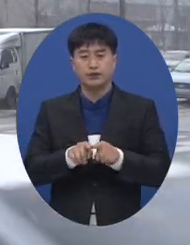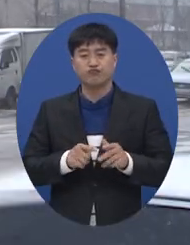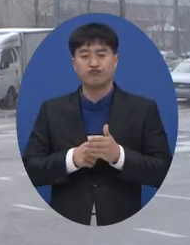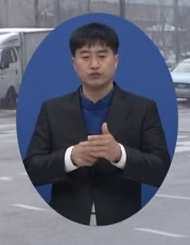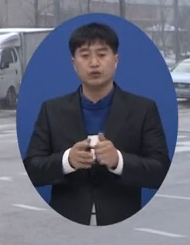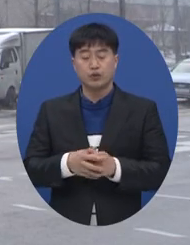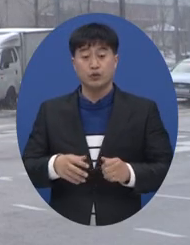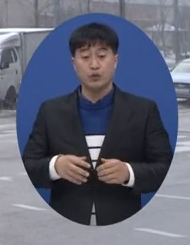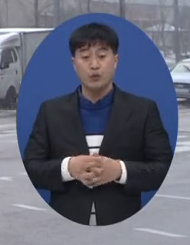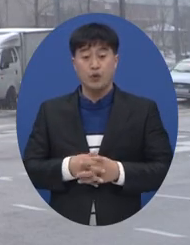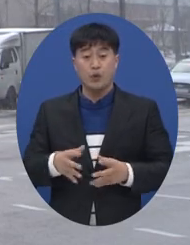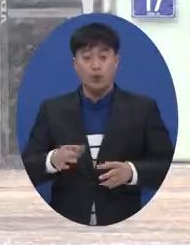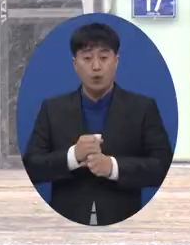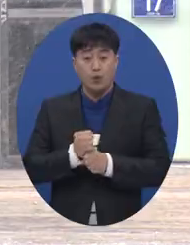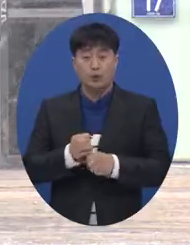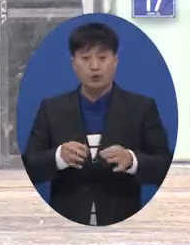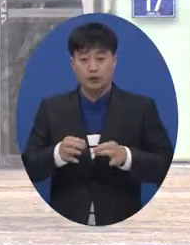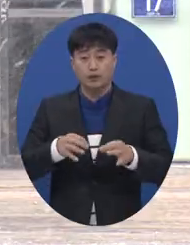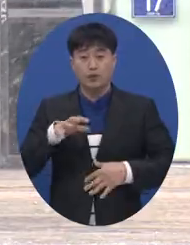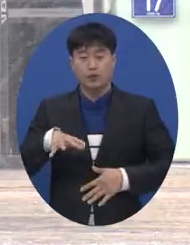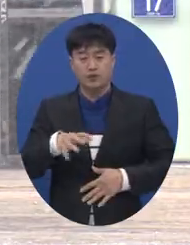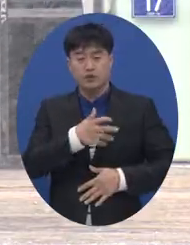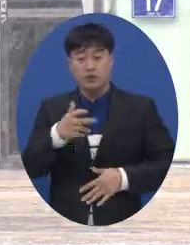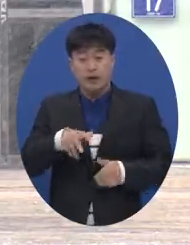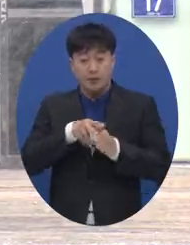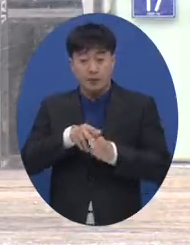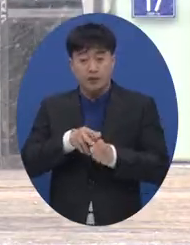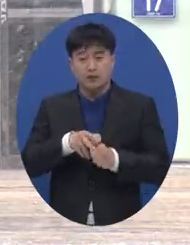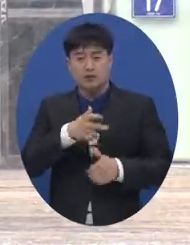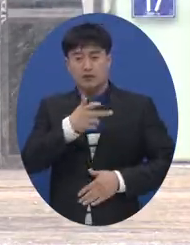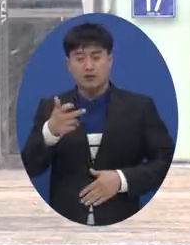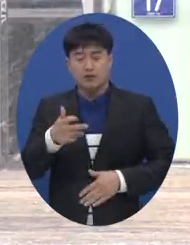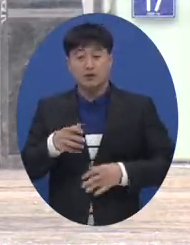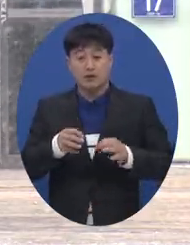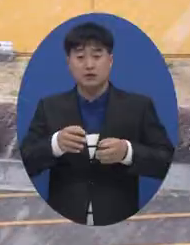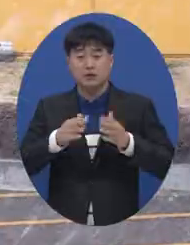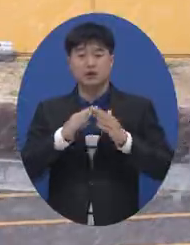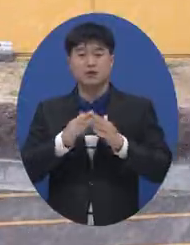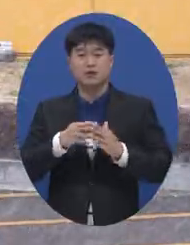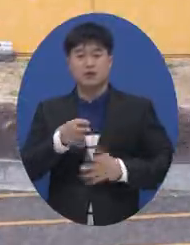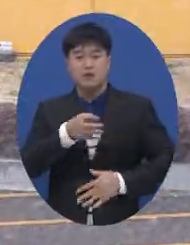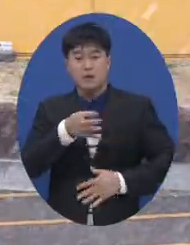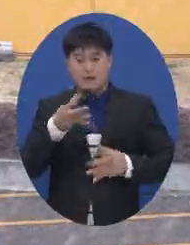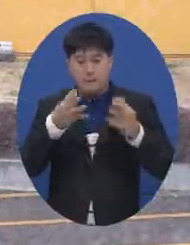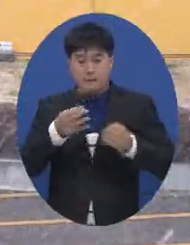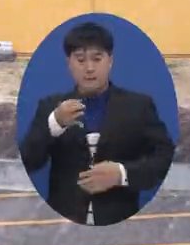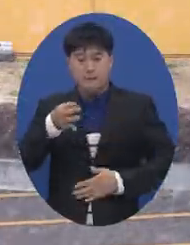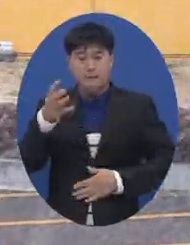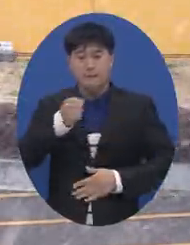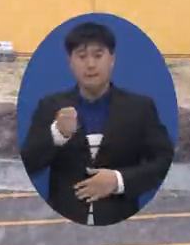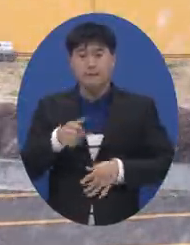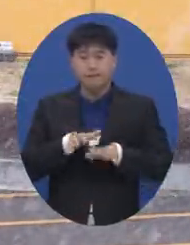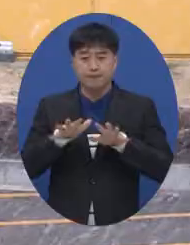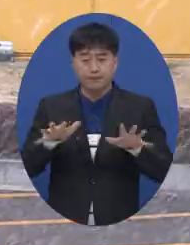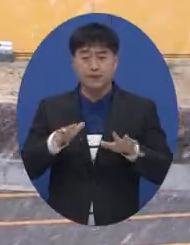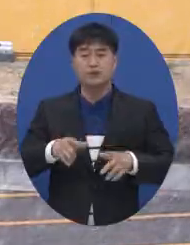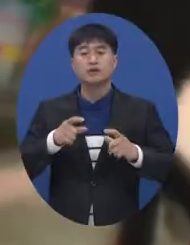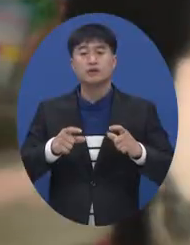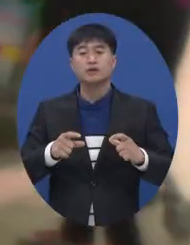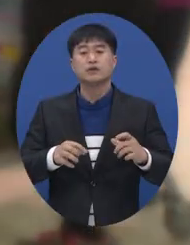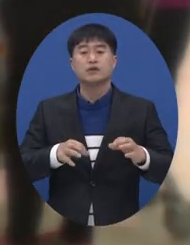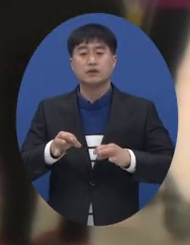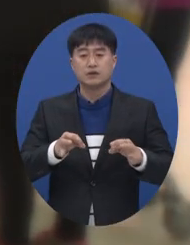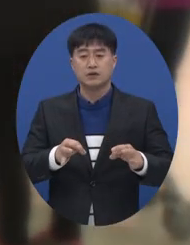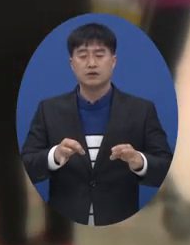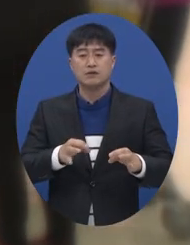복합 쇼핑몰과 대형마트, 쇼핑센터 등 대규모 점포가 막대한 자금력을 바탕으로 무분별하게 들어와 지역 상권을 잠식하는